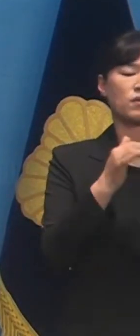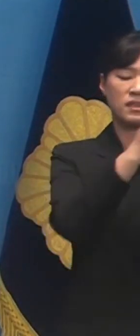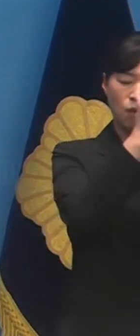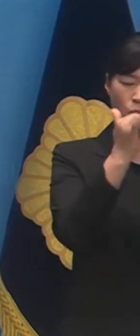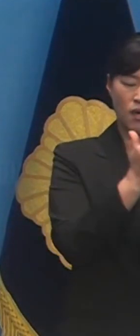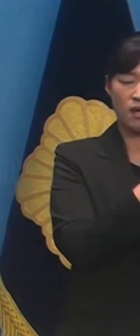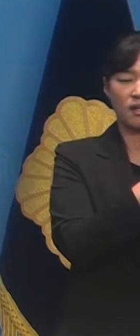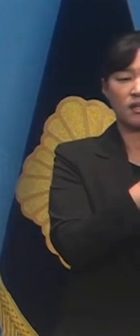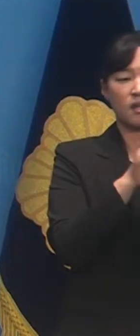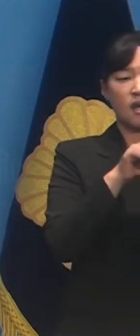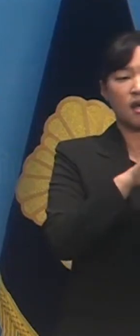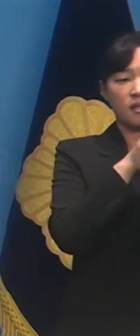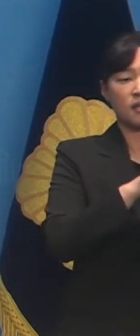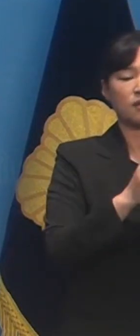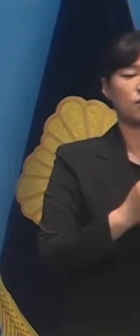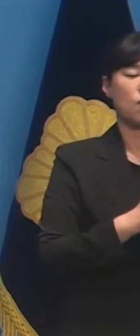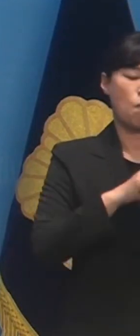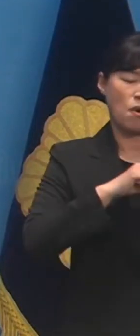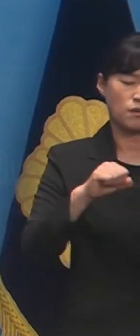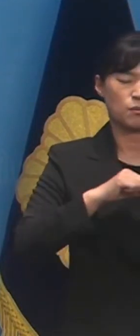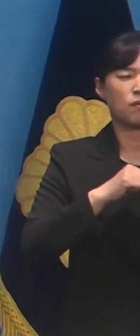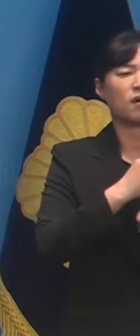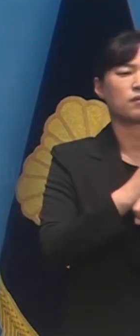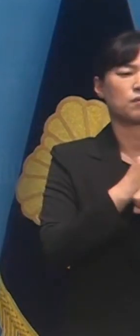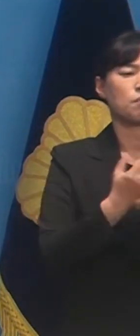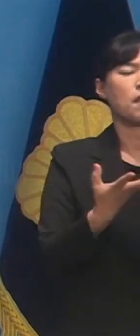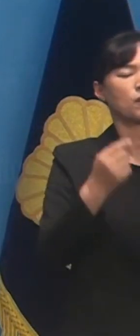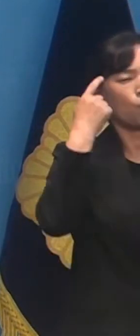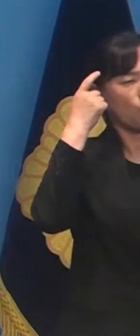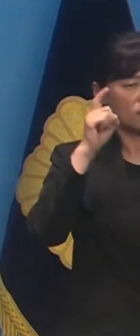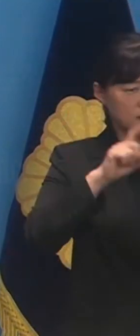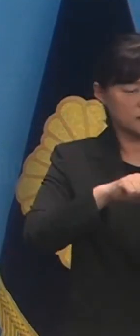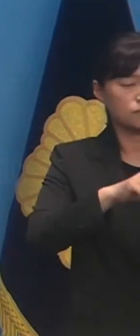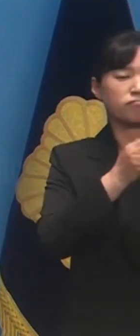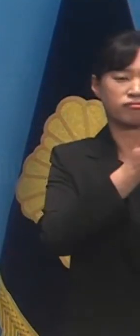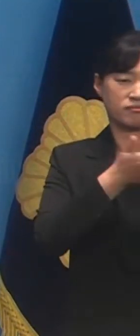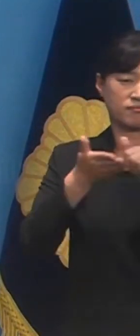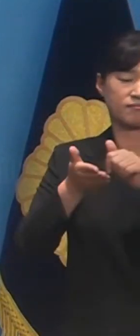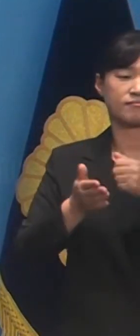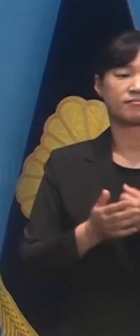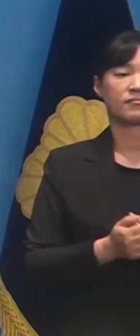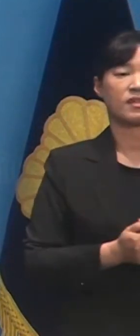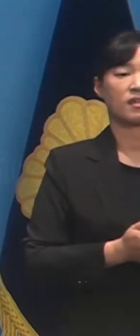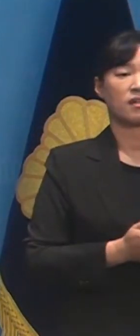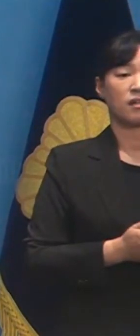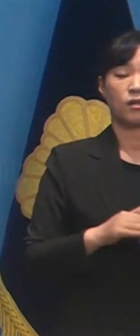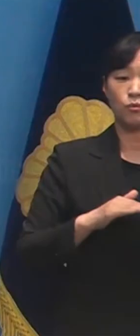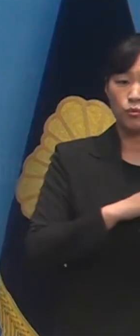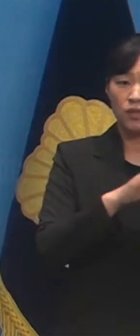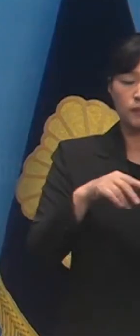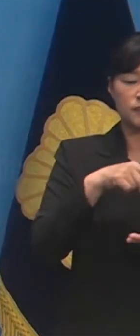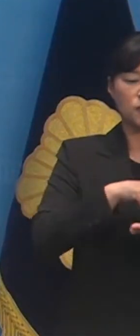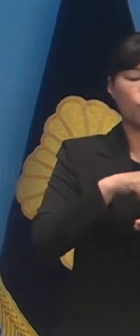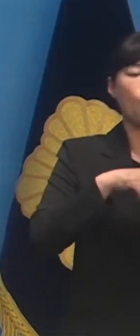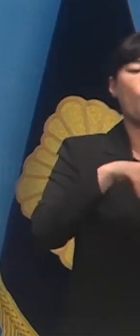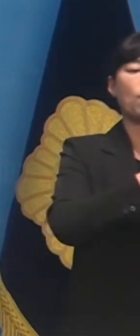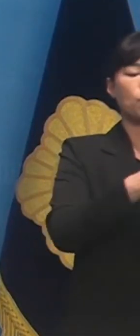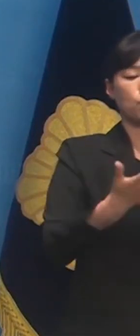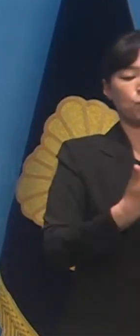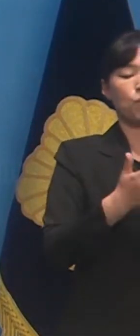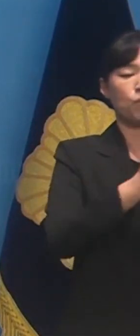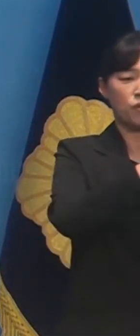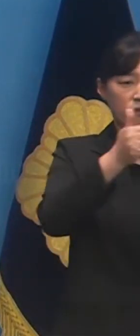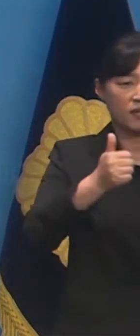사회의 일원으로 활동할 수 있도록 많이 관심 가져주시면 좋겠습니다. 저희들도